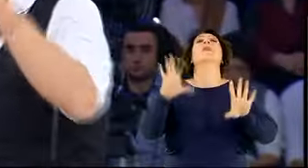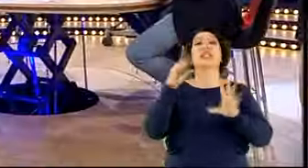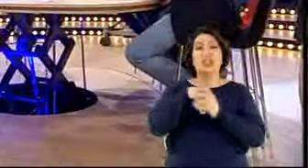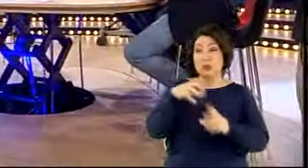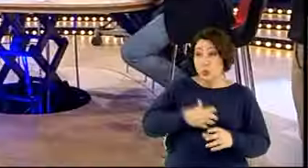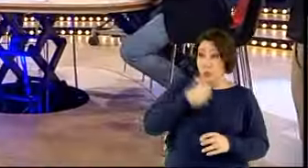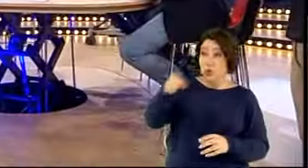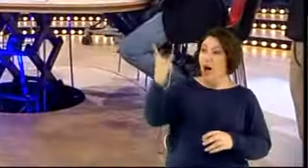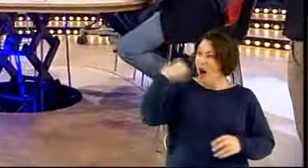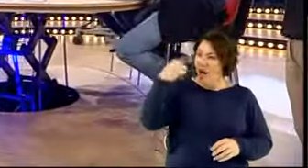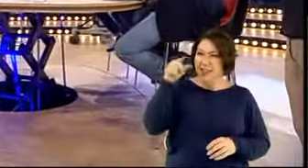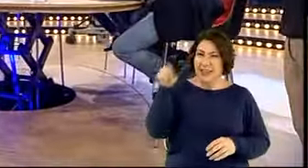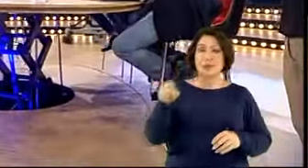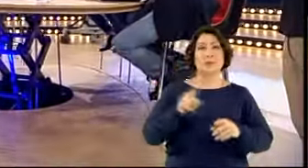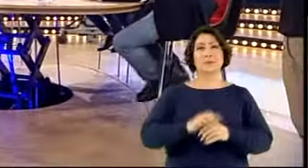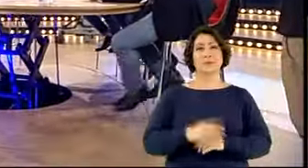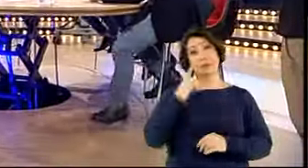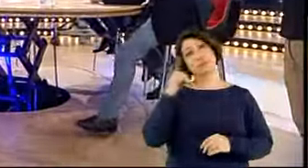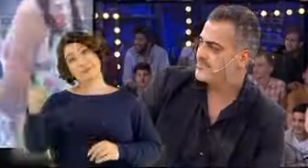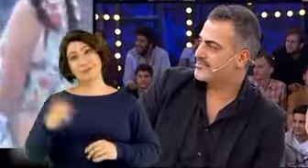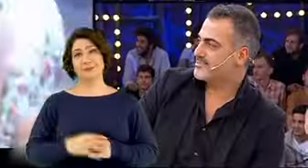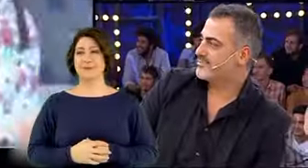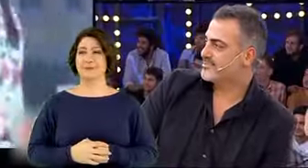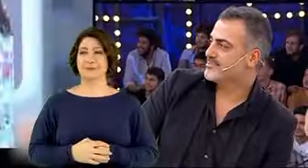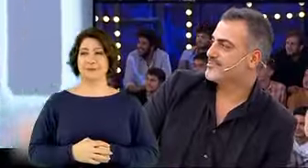üzülün, ağlayın. Coşun. Görelim.